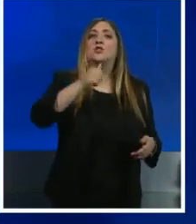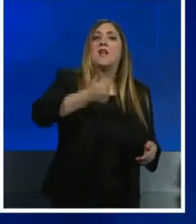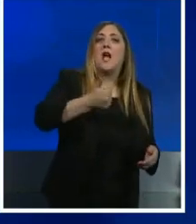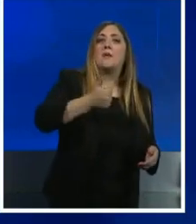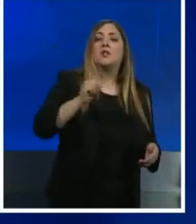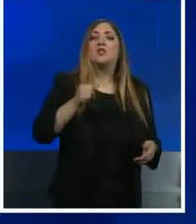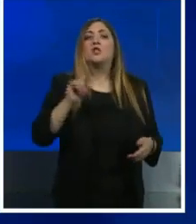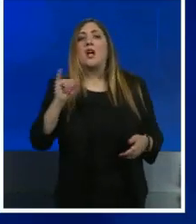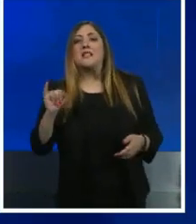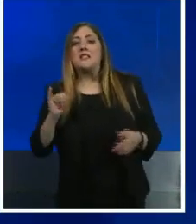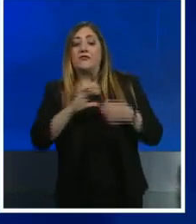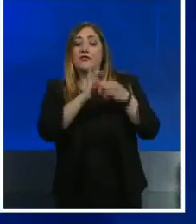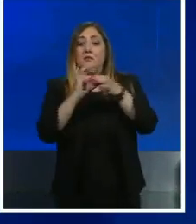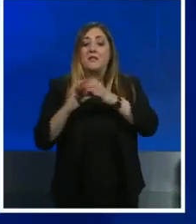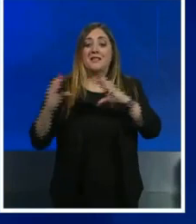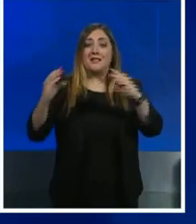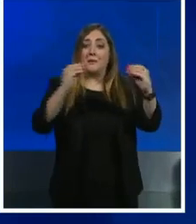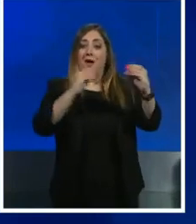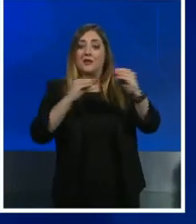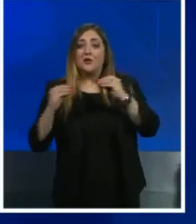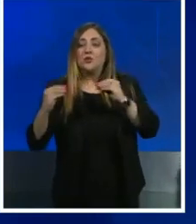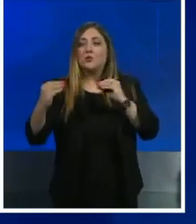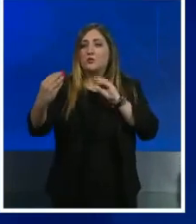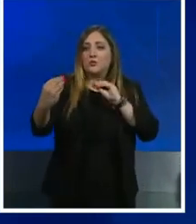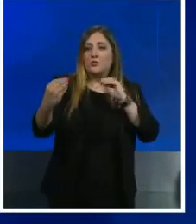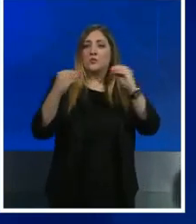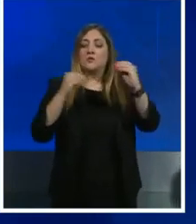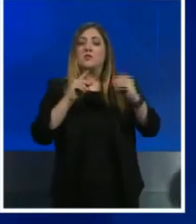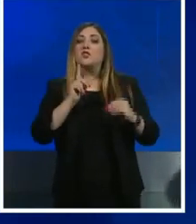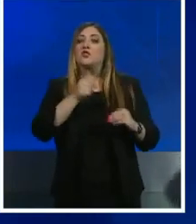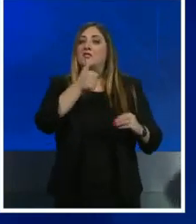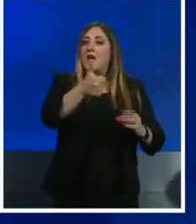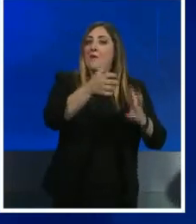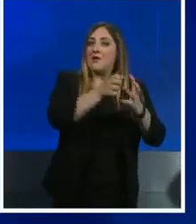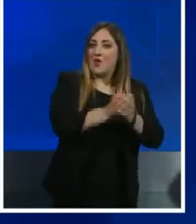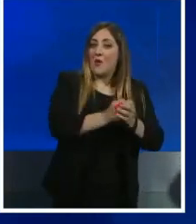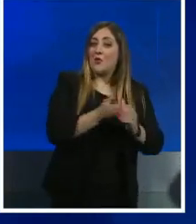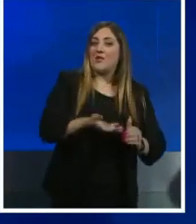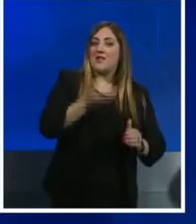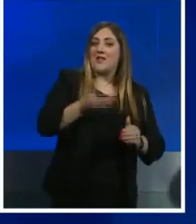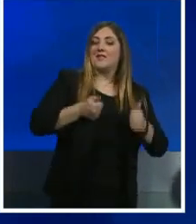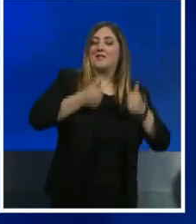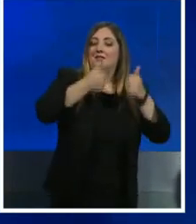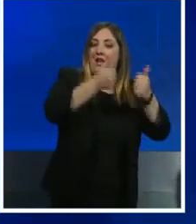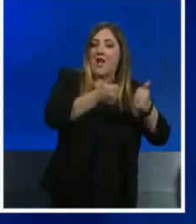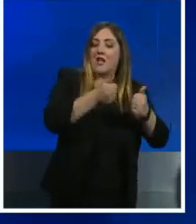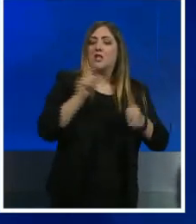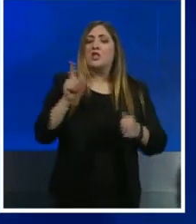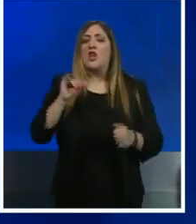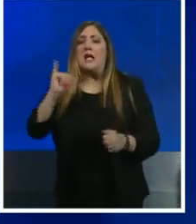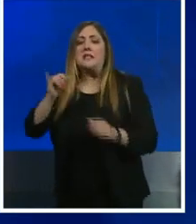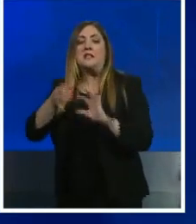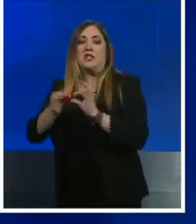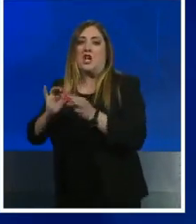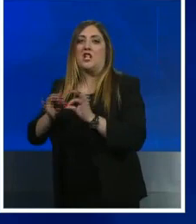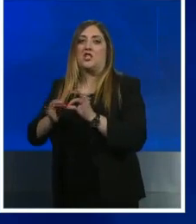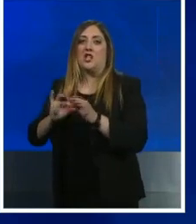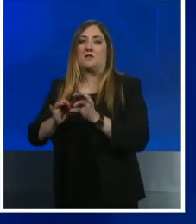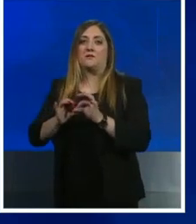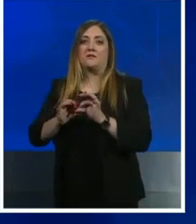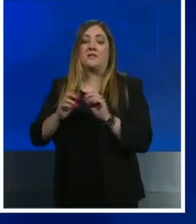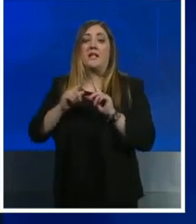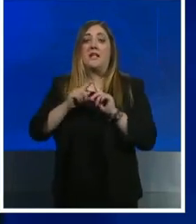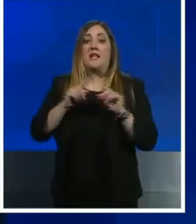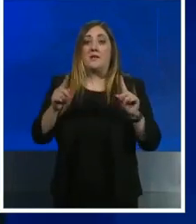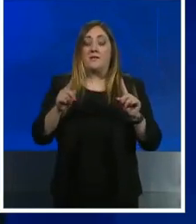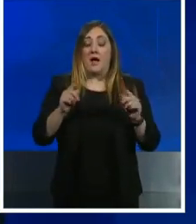niddibattu. Flimkien niddiskutu biex dak li hu tajjeb insaħħuh u dak li mhuwiex nirranġaħ. Il-qalba